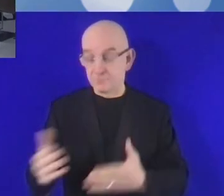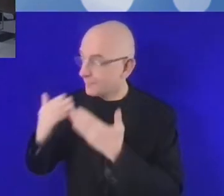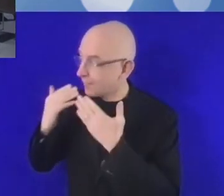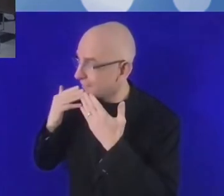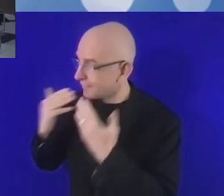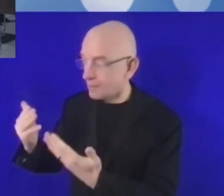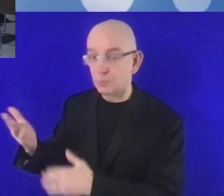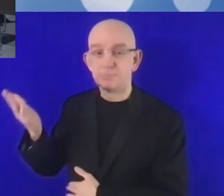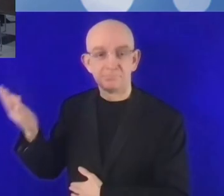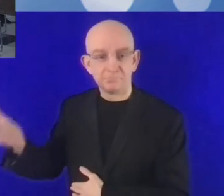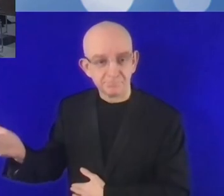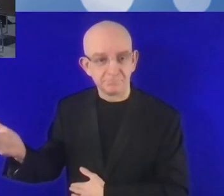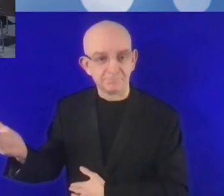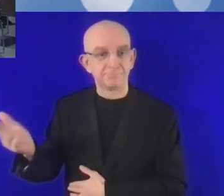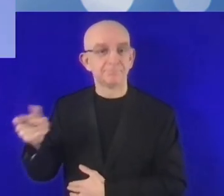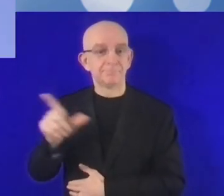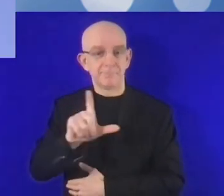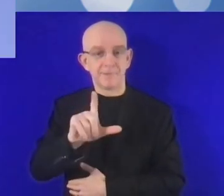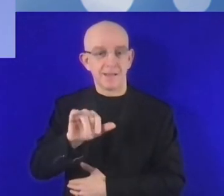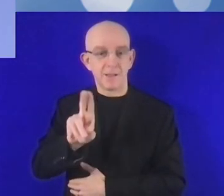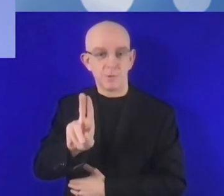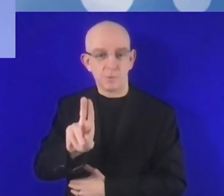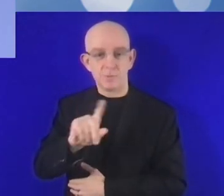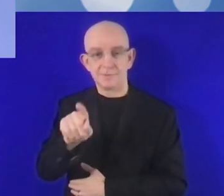Сердечно благодарим. Это был господин Лю Чжэньми,